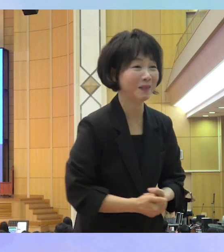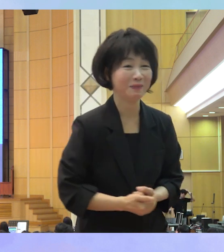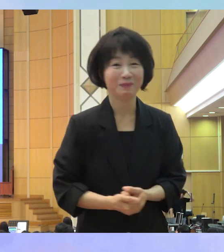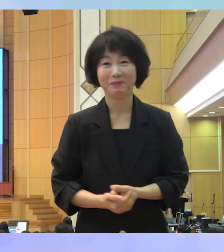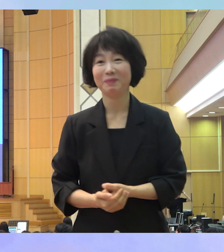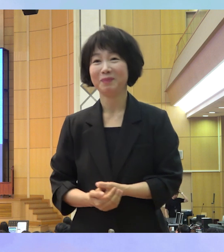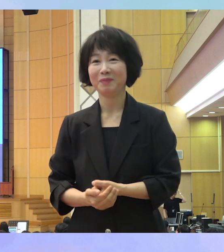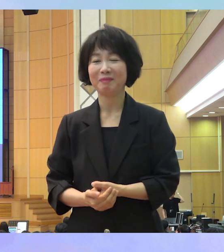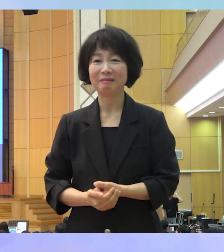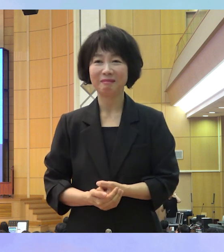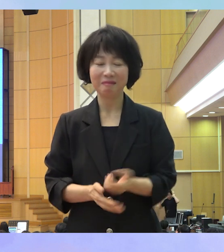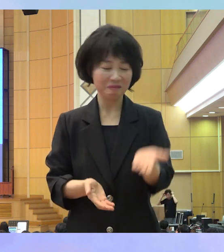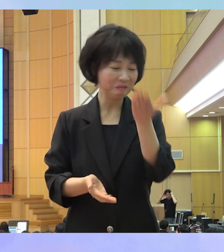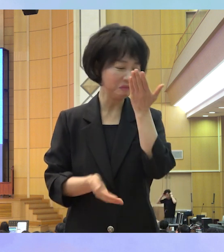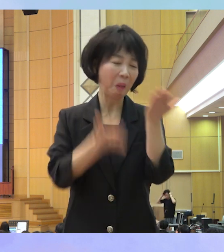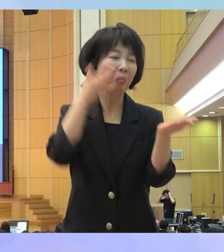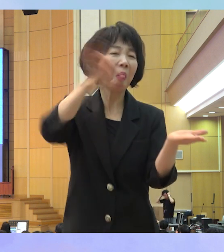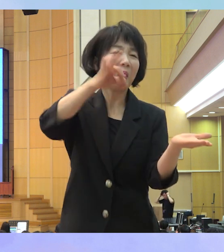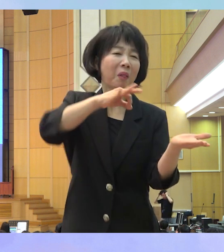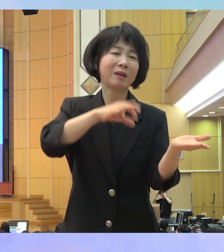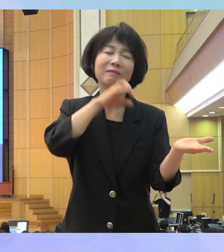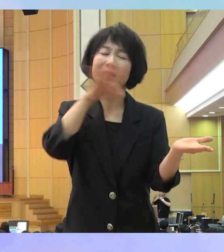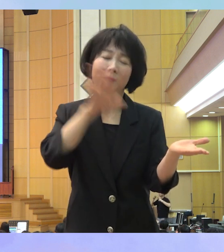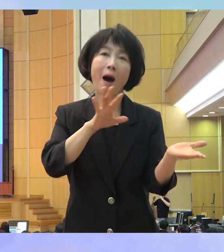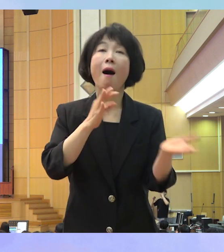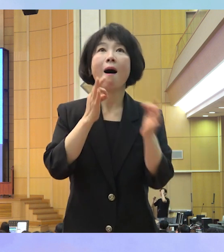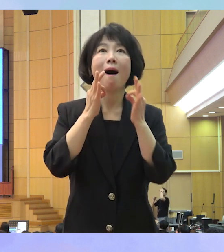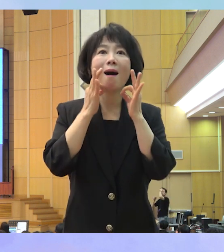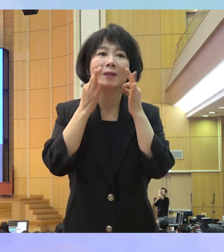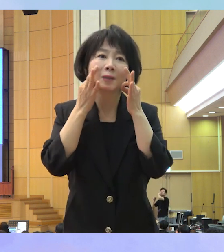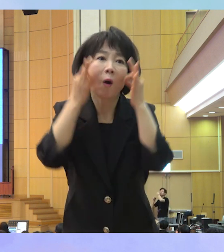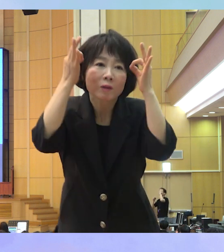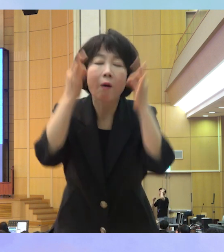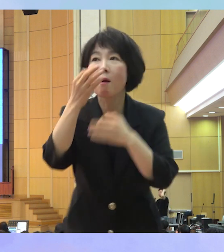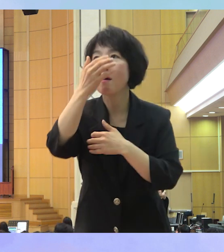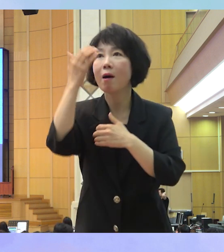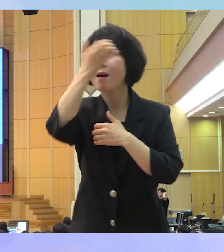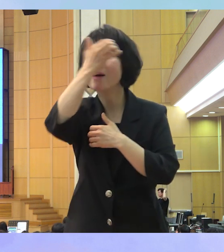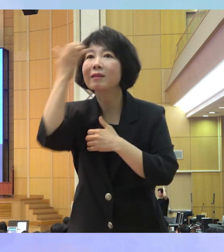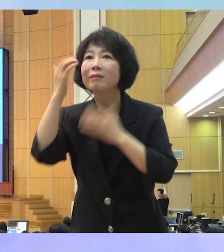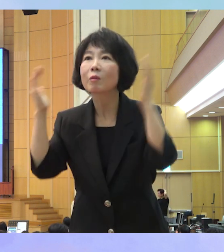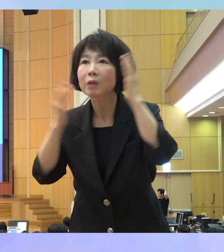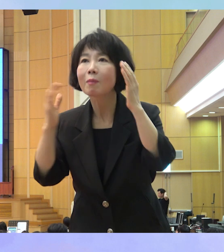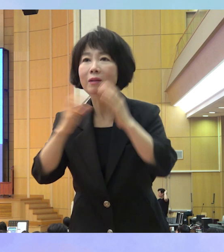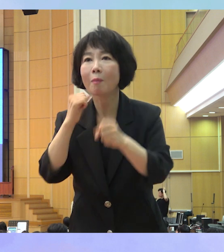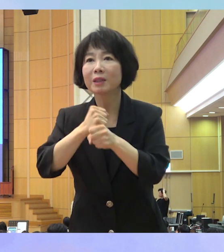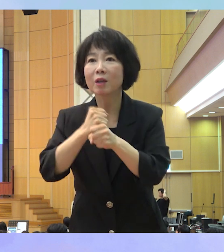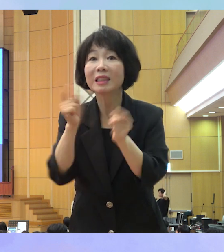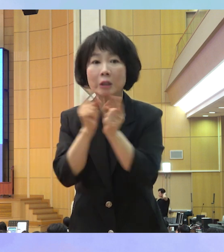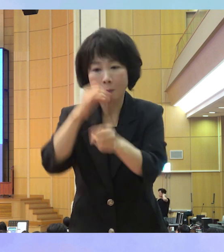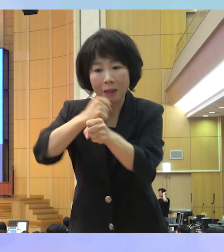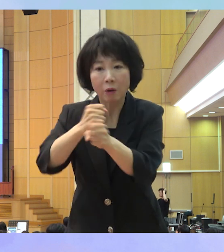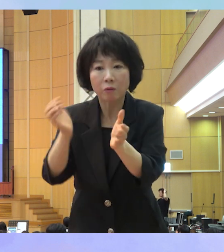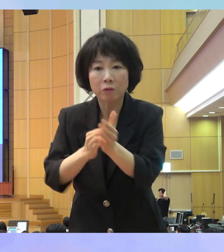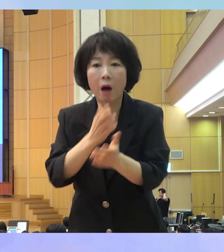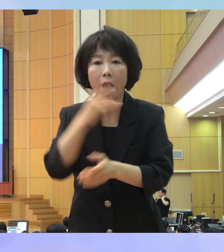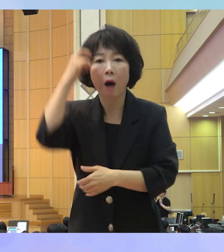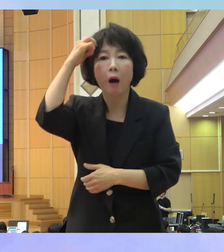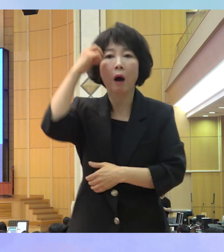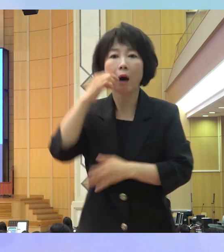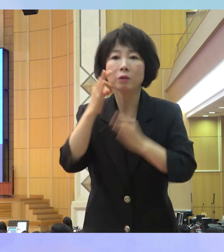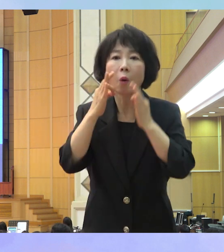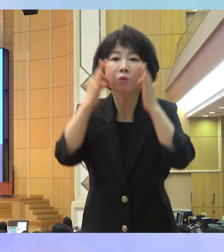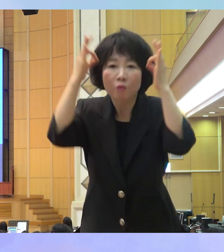그리고 여러분도 보셔서 알겠지만 거기에 들어가 있는 그 이제 종류가 한 4가지 종류 되거든요. 근데 2가지는